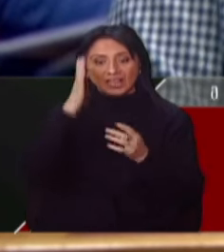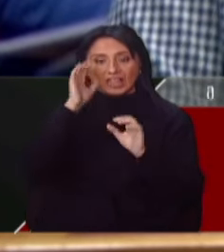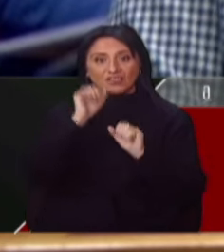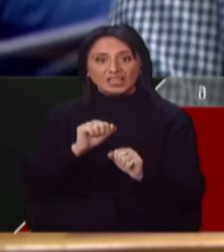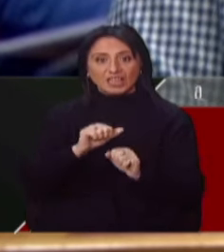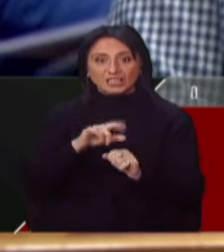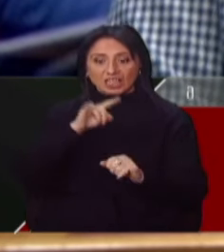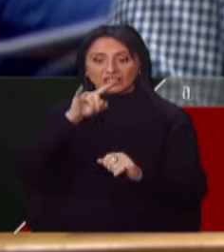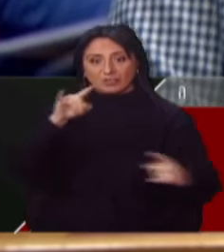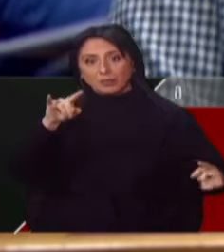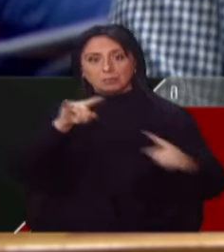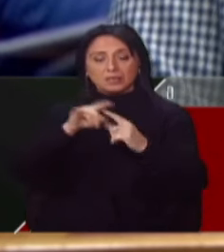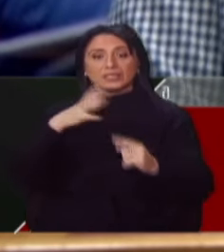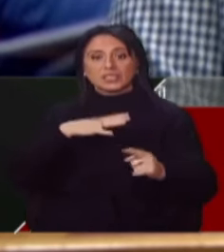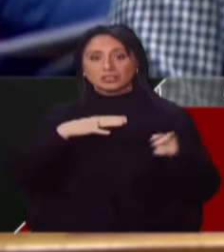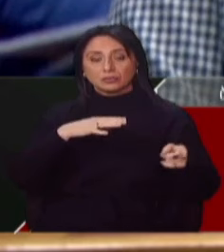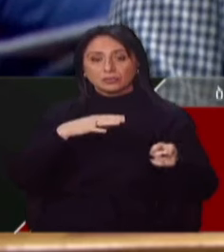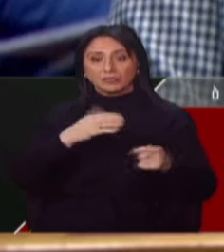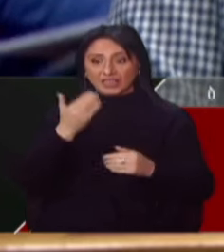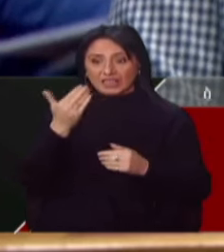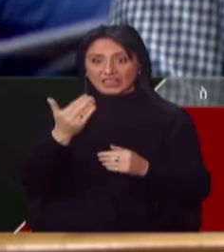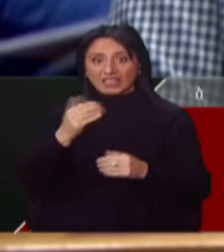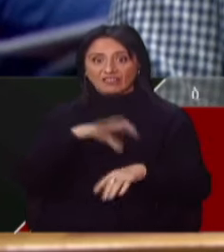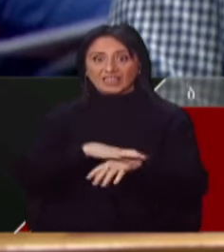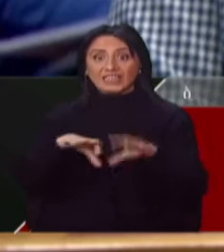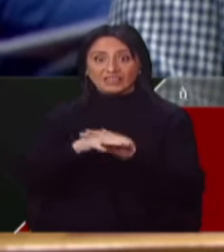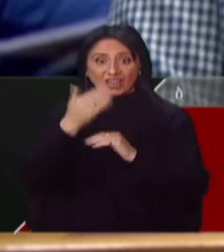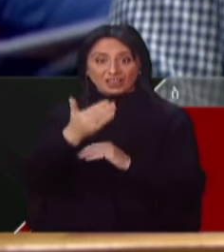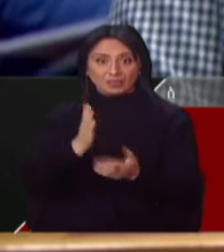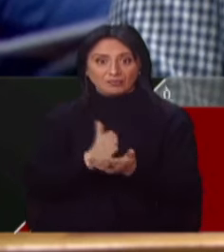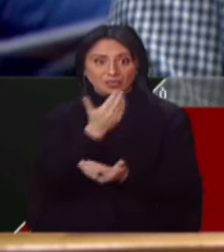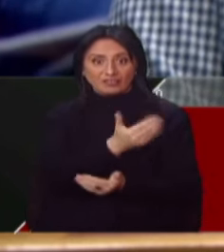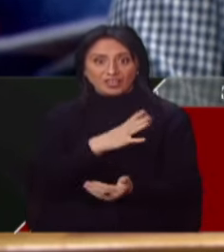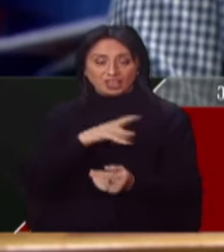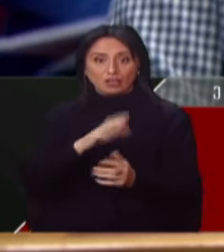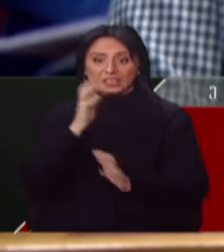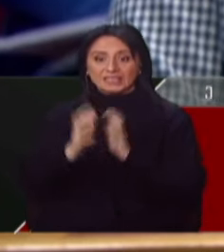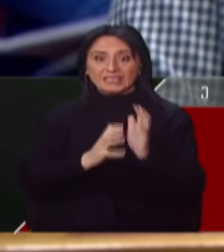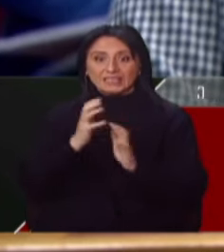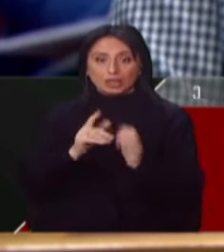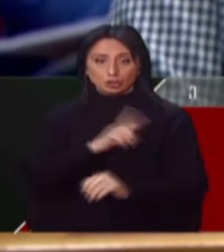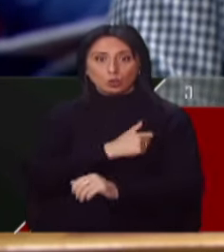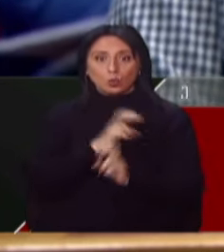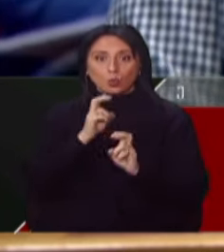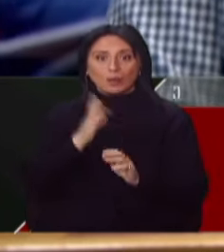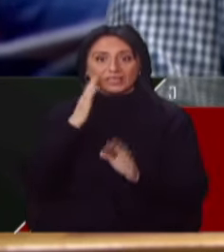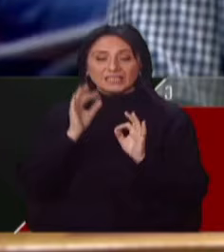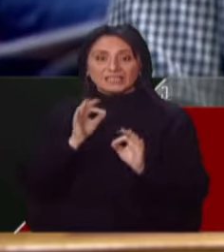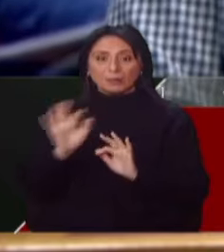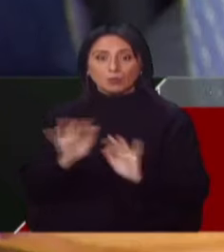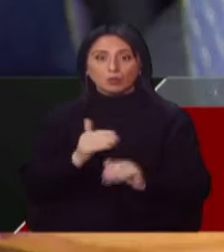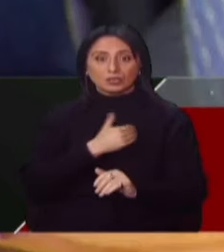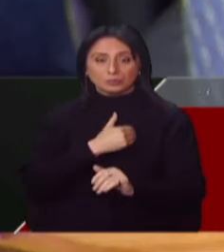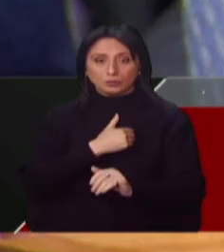თავდაცვა თვითმფრინავის ჩამოგდებასთან, რომელსაც თქვენივე ტყვეები გადაჰყავთ, რათა ჩატარდეს საერთაშორისო ჰუმანიტარული სამართლის